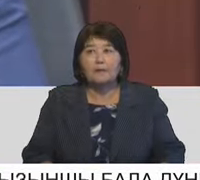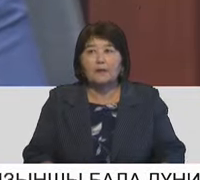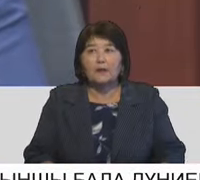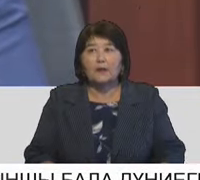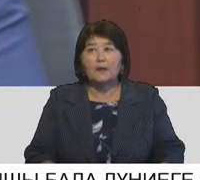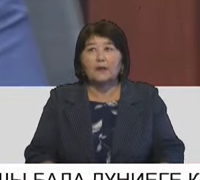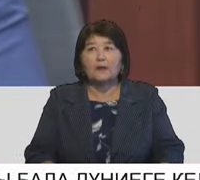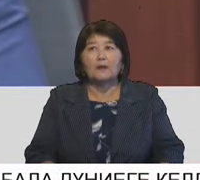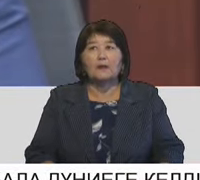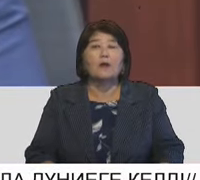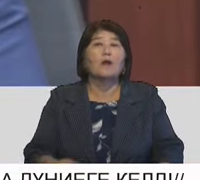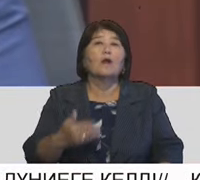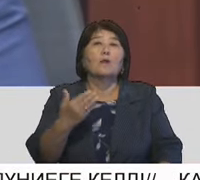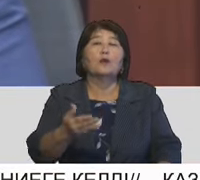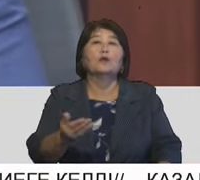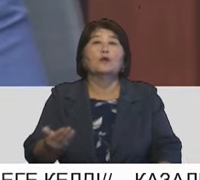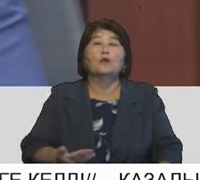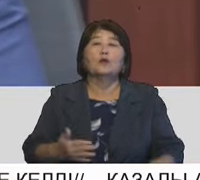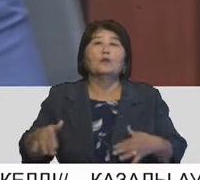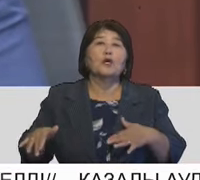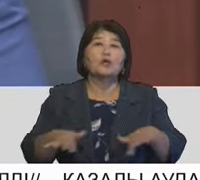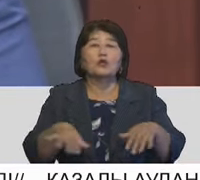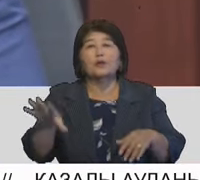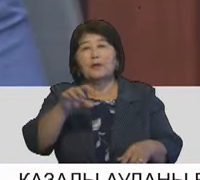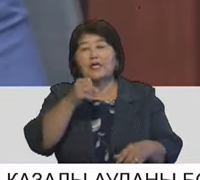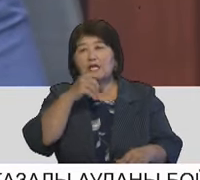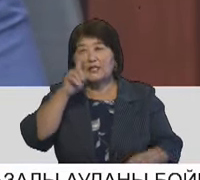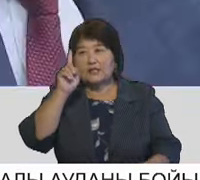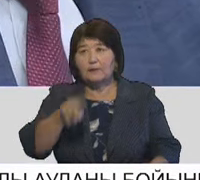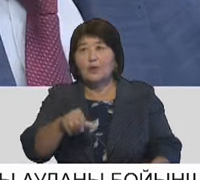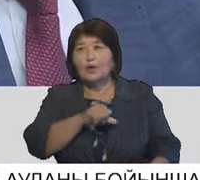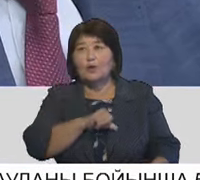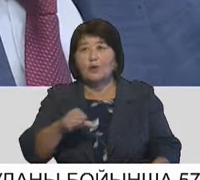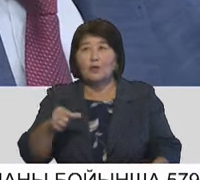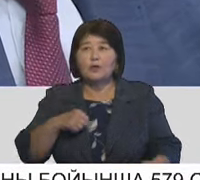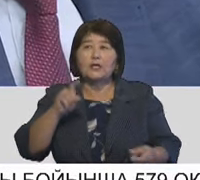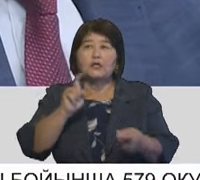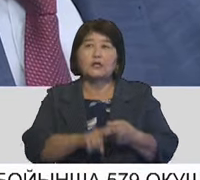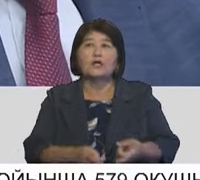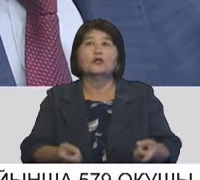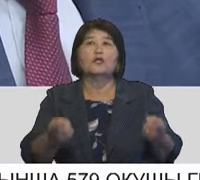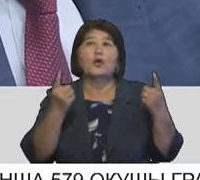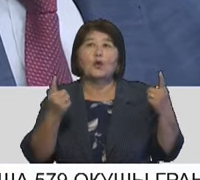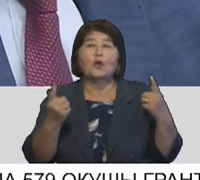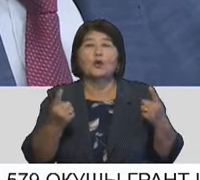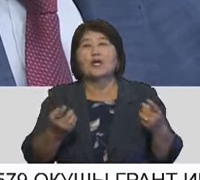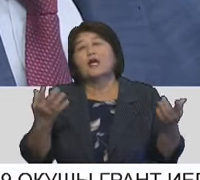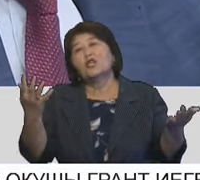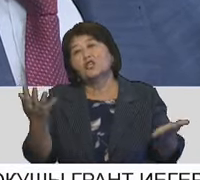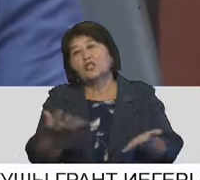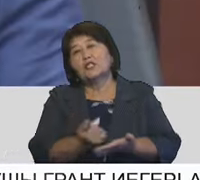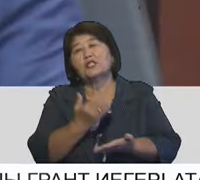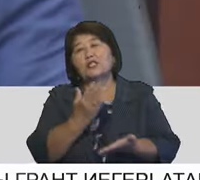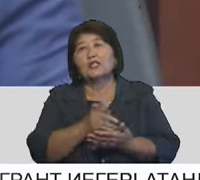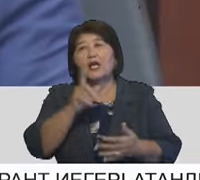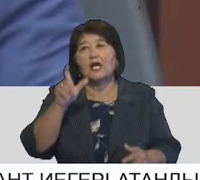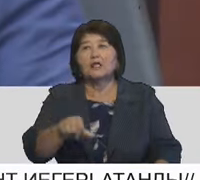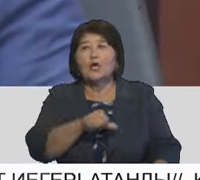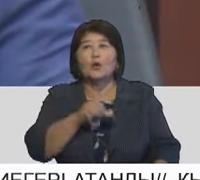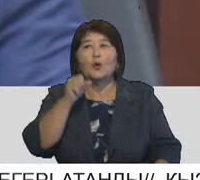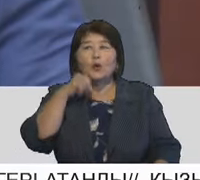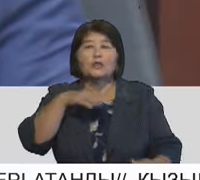Дәулет Сүлейменұлының енді өмір жолын өздеріңіз жақсы білесіздер. Өзінің саласында үлкен жетістікке қол жеткізген азамат, өзінің тәжірибесі